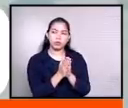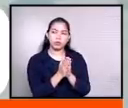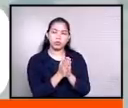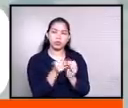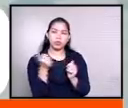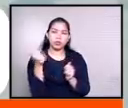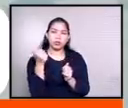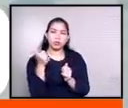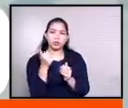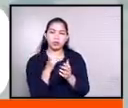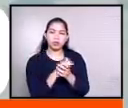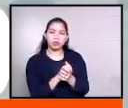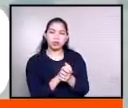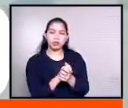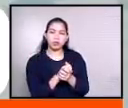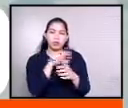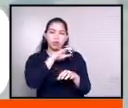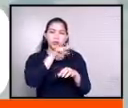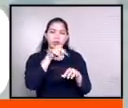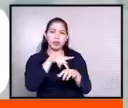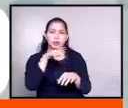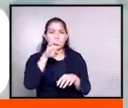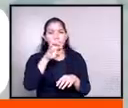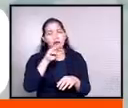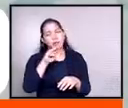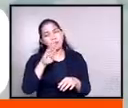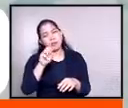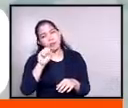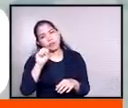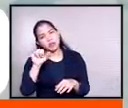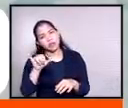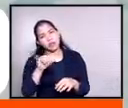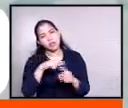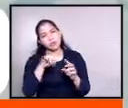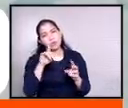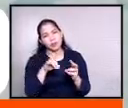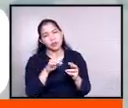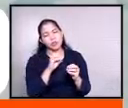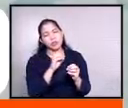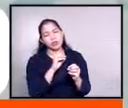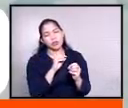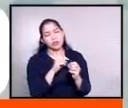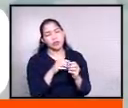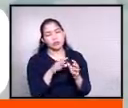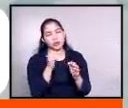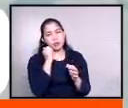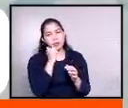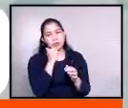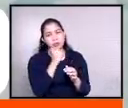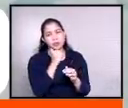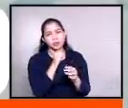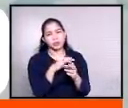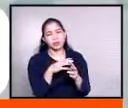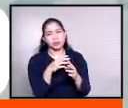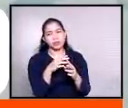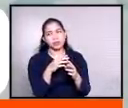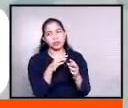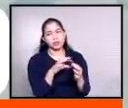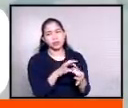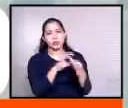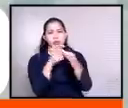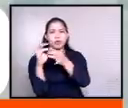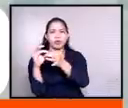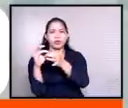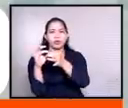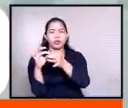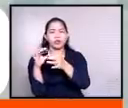po, yung Philippine Embassy po natin doon. Pero siyempre po, palagi po tayong makikipag-coordinate